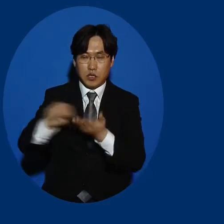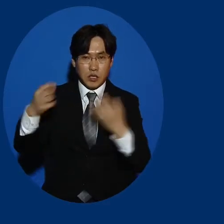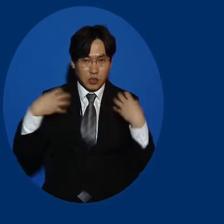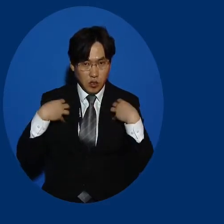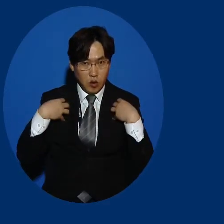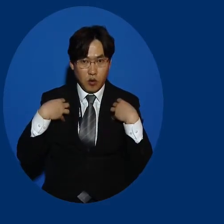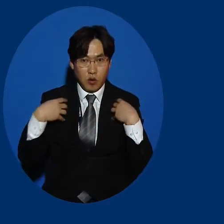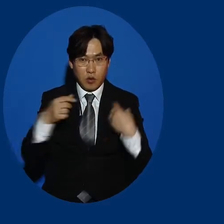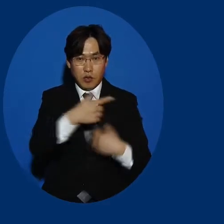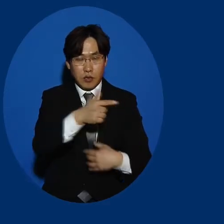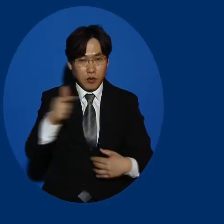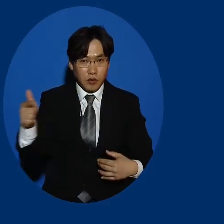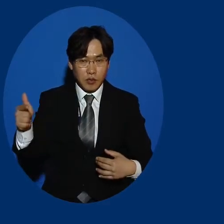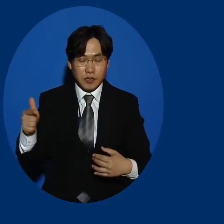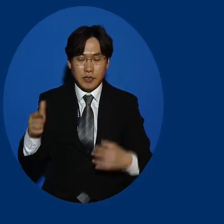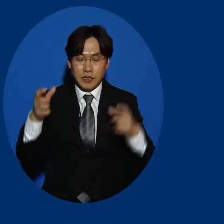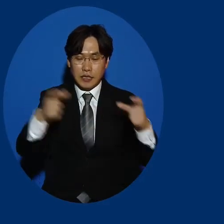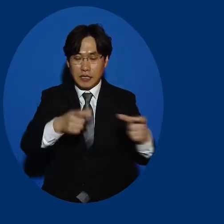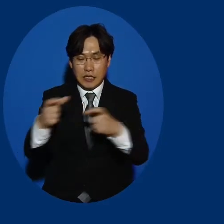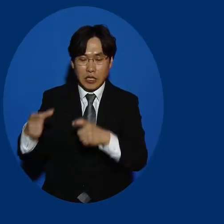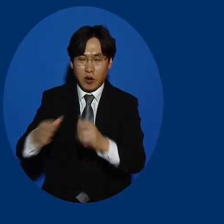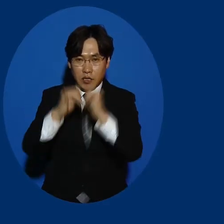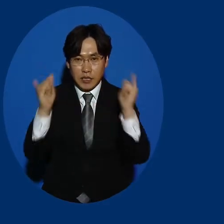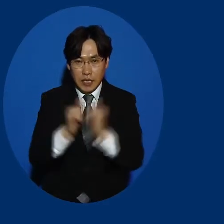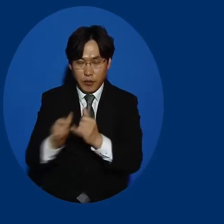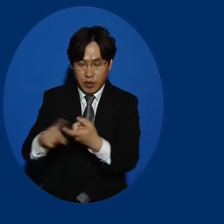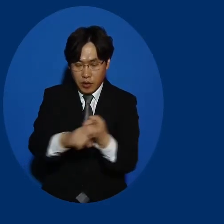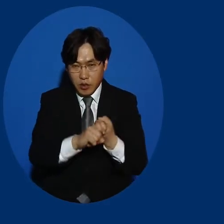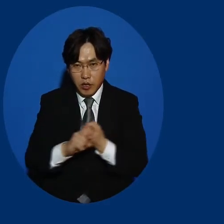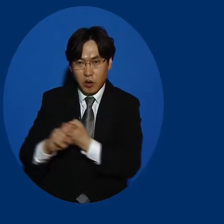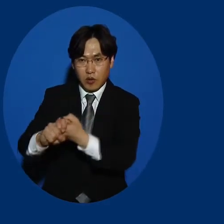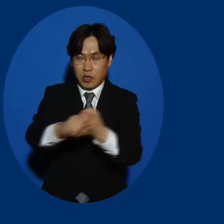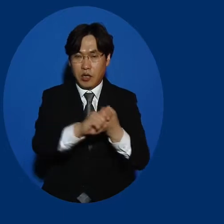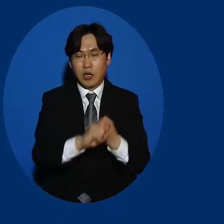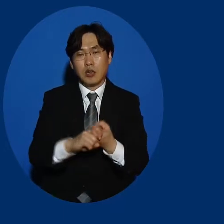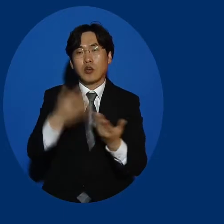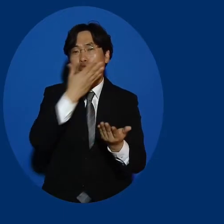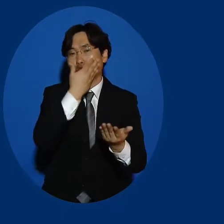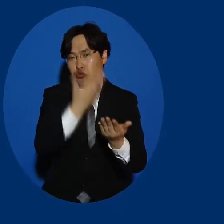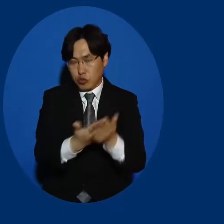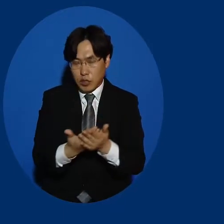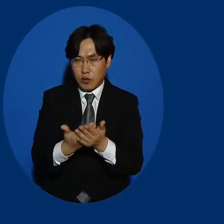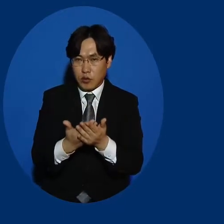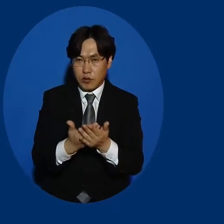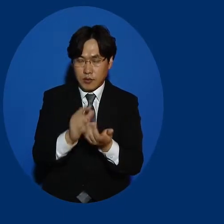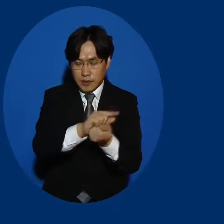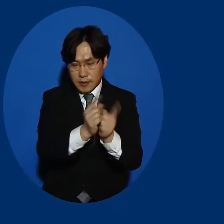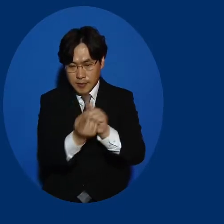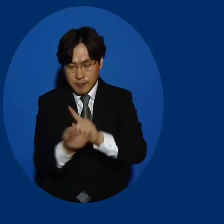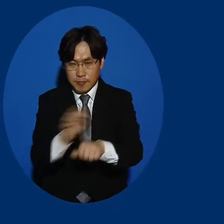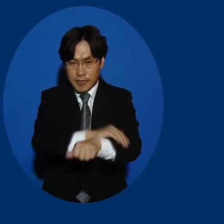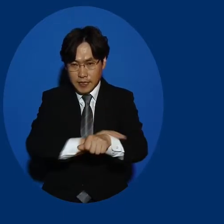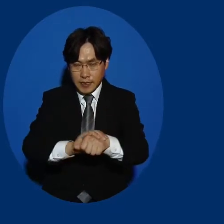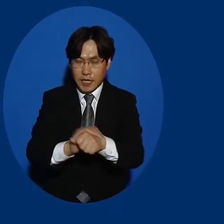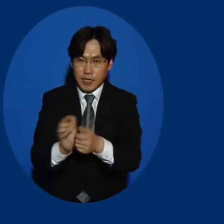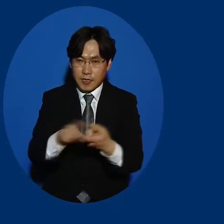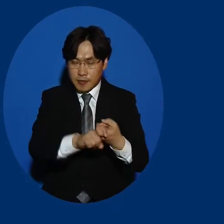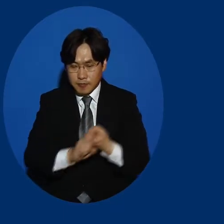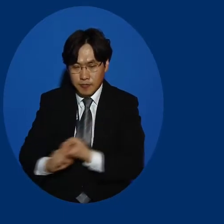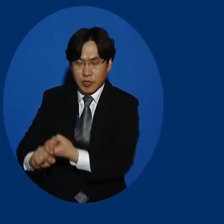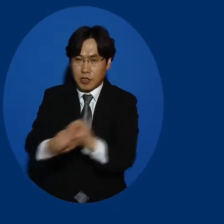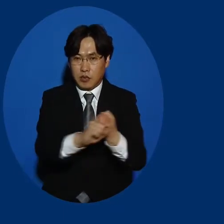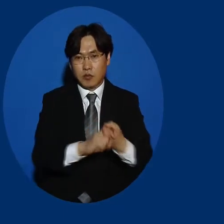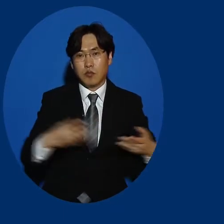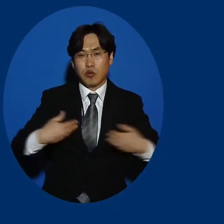기초 지자체 그리고 지역 사회 협력과 연계가 정말 중요하게 유기적으로 정말 연계해서 작용해야